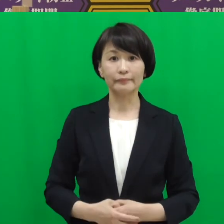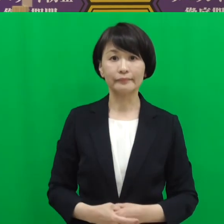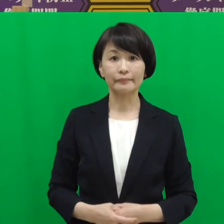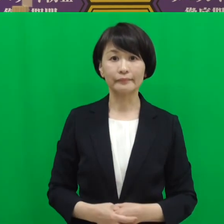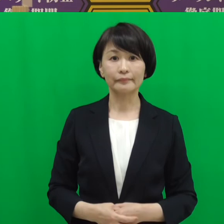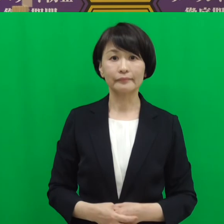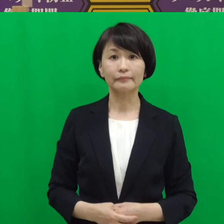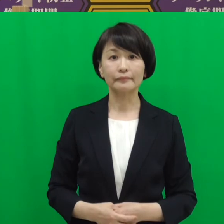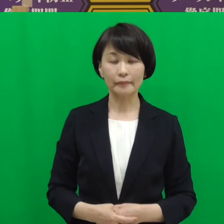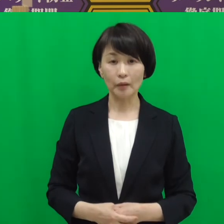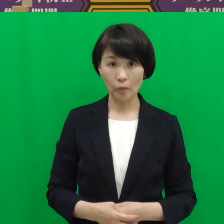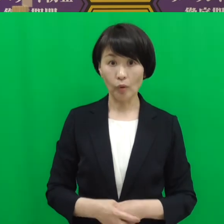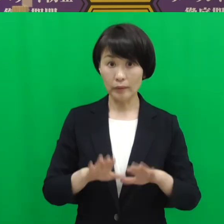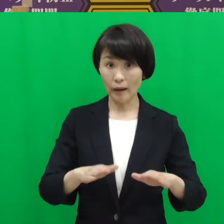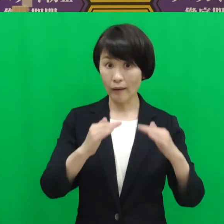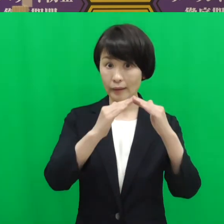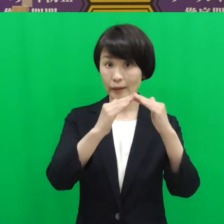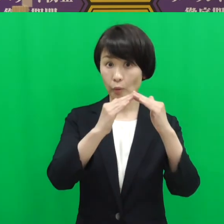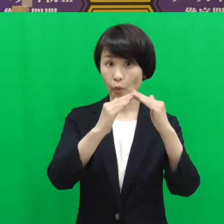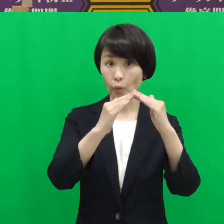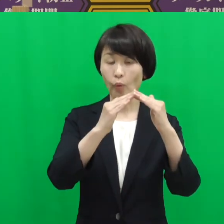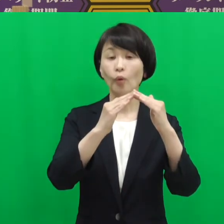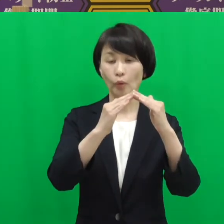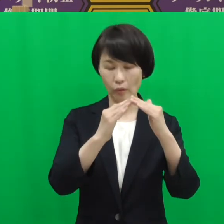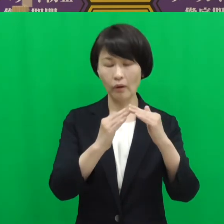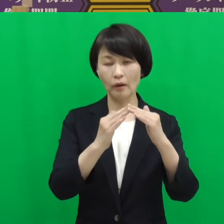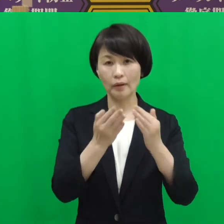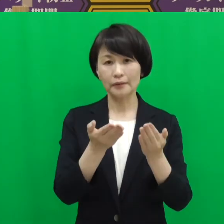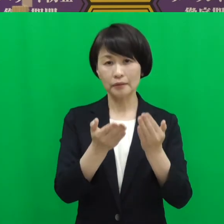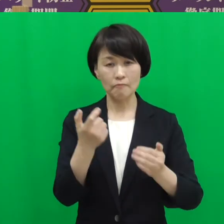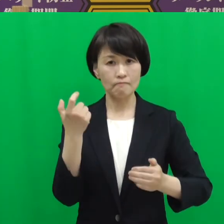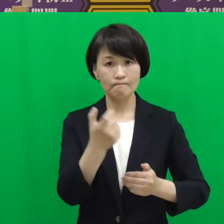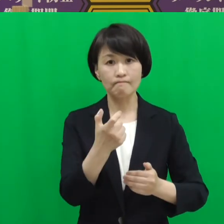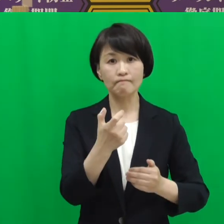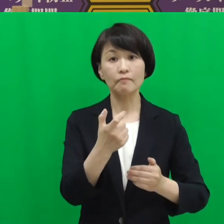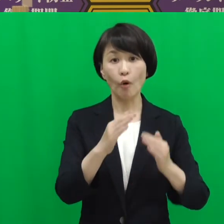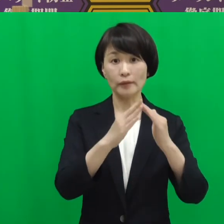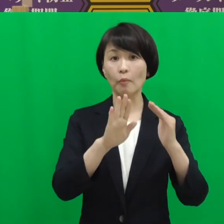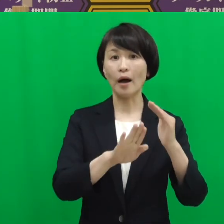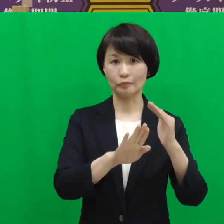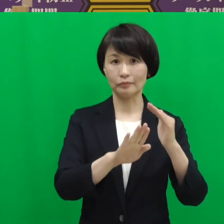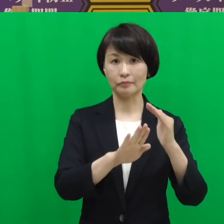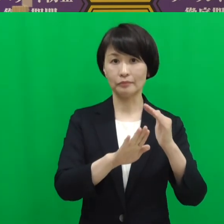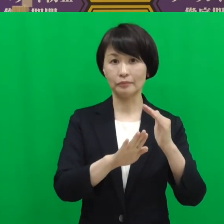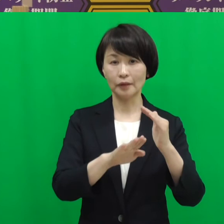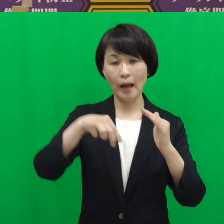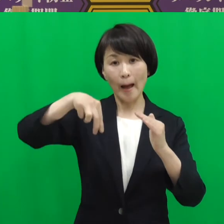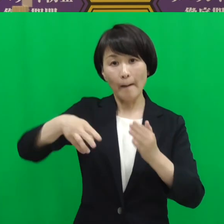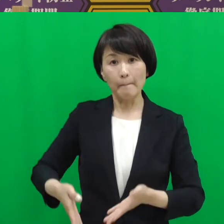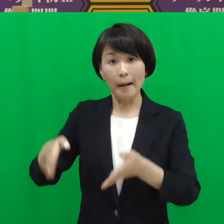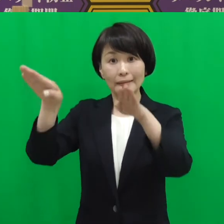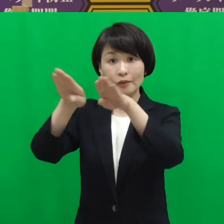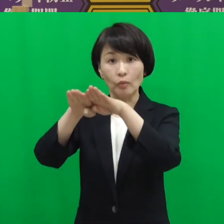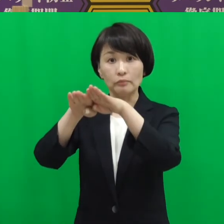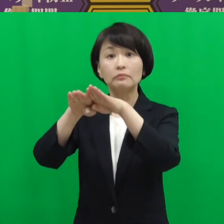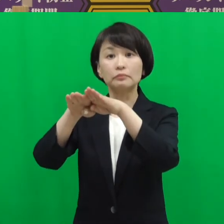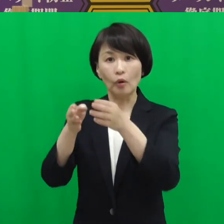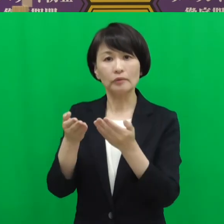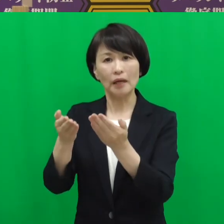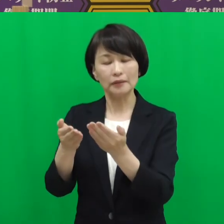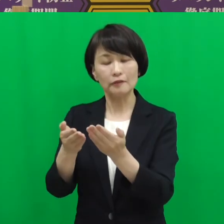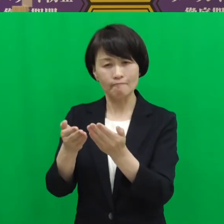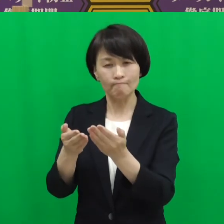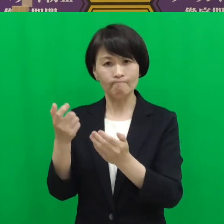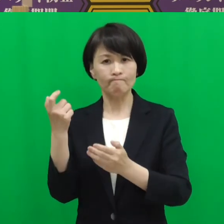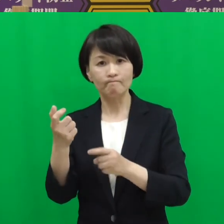ただ建物によってはですね、地震で壊れない建物であったり、あるいは最近マンションの中でも免震の建物が非常に増え